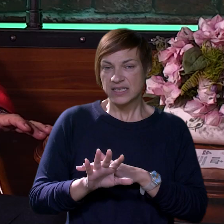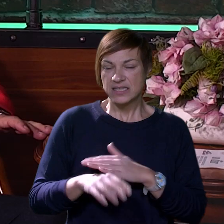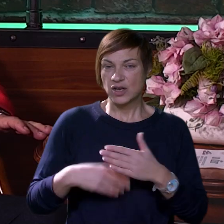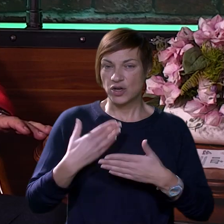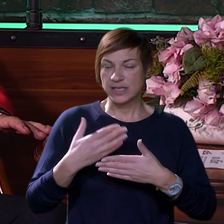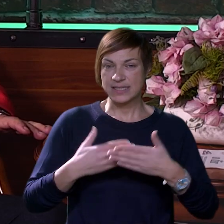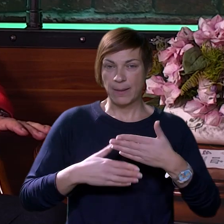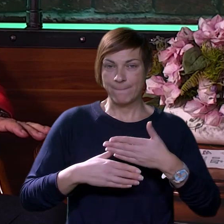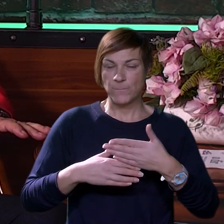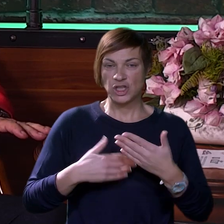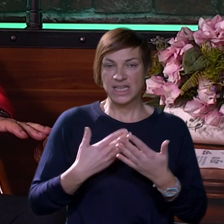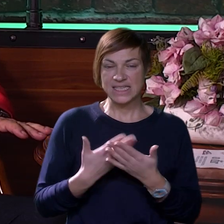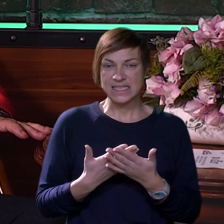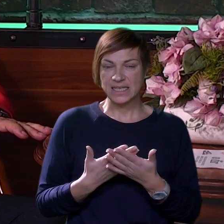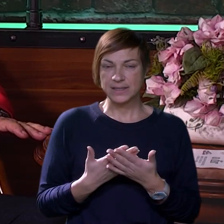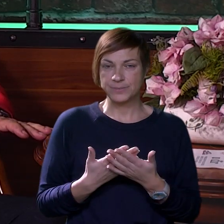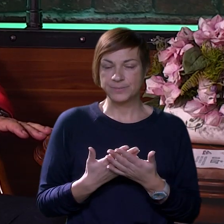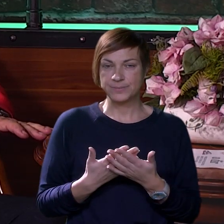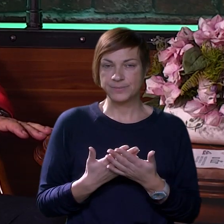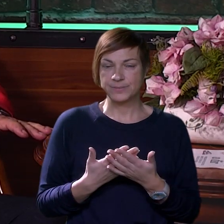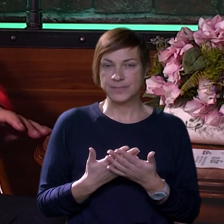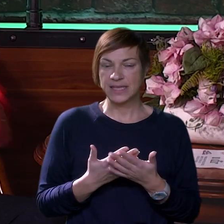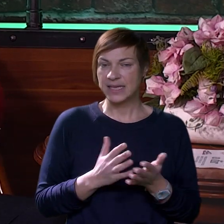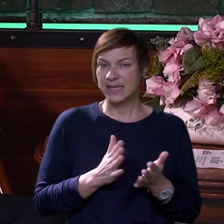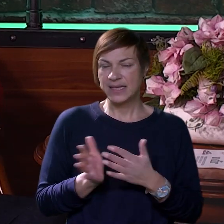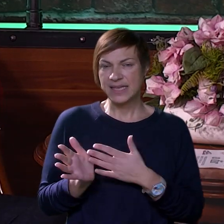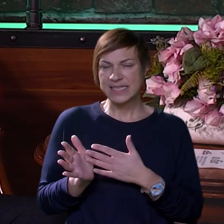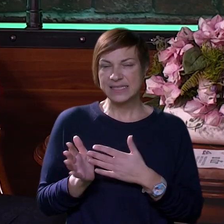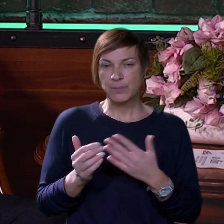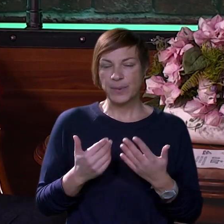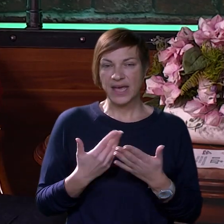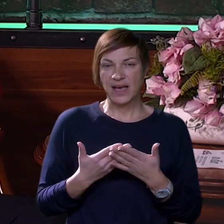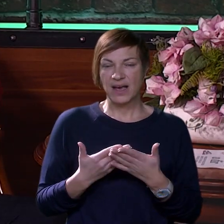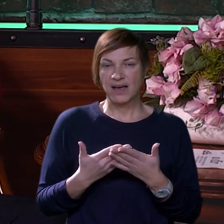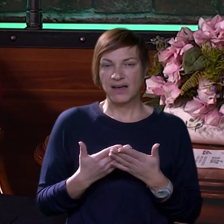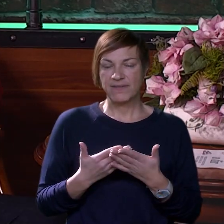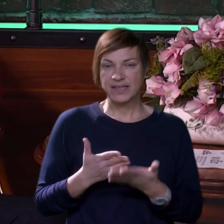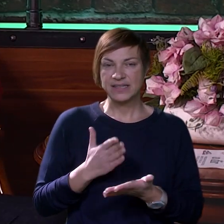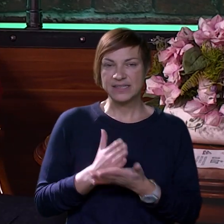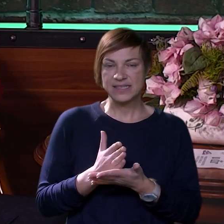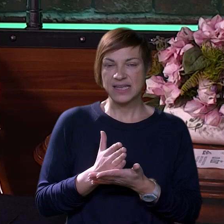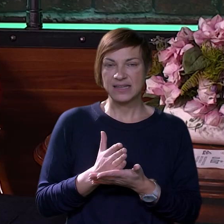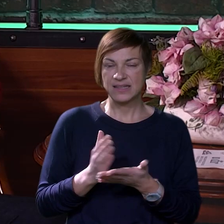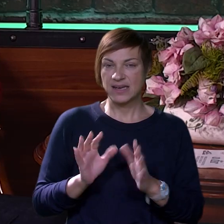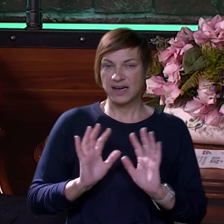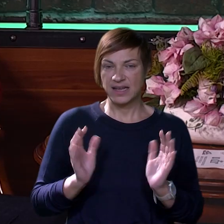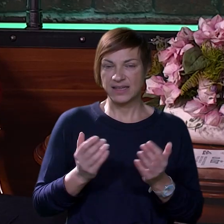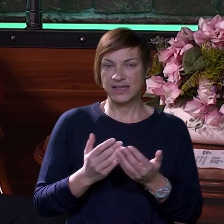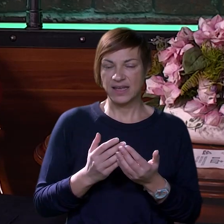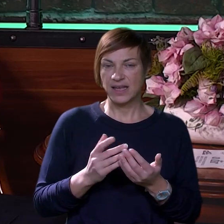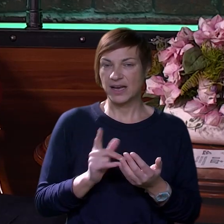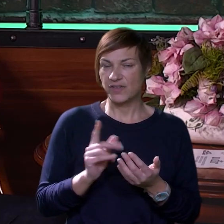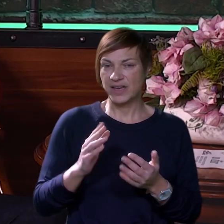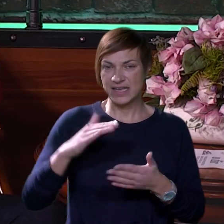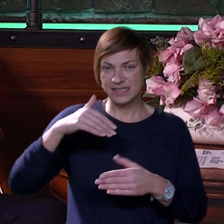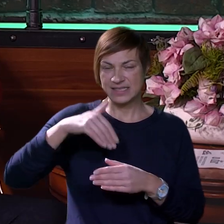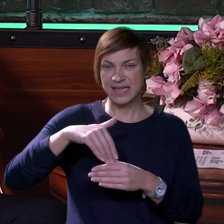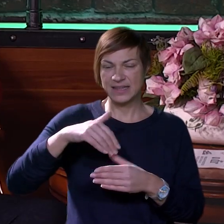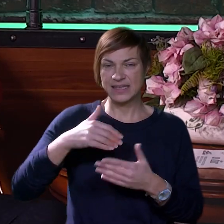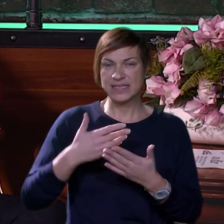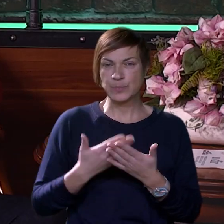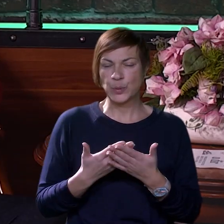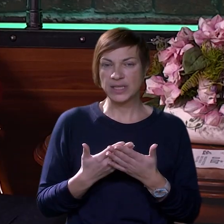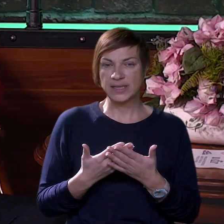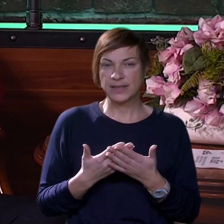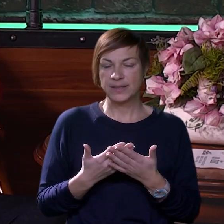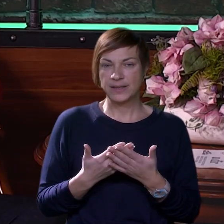se po taj prostor. Izbjegavati znači, centralne dijelove stana, znači ne stati